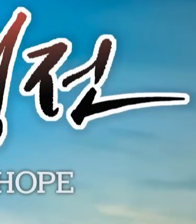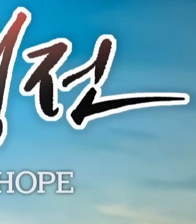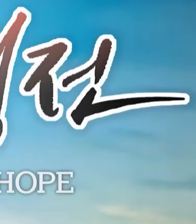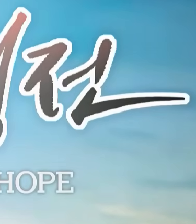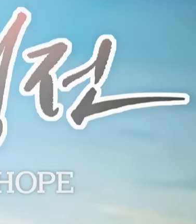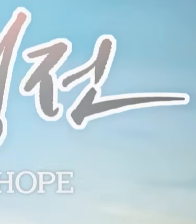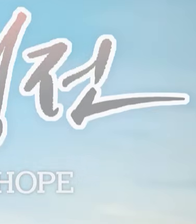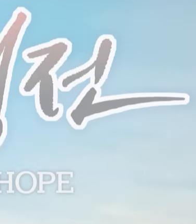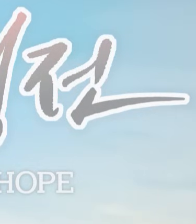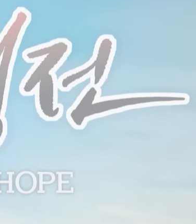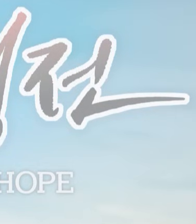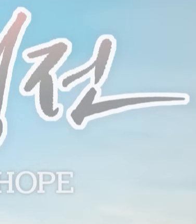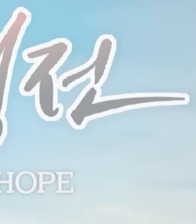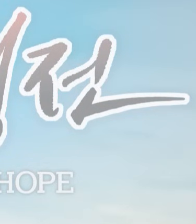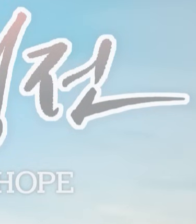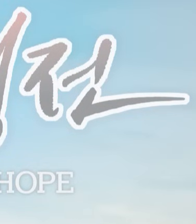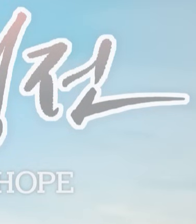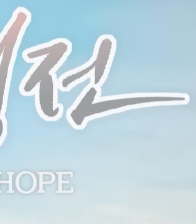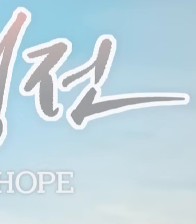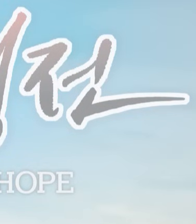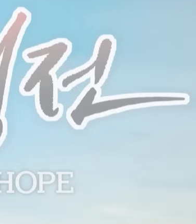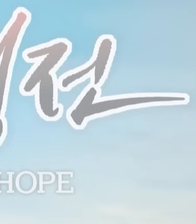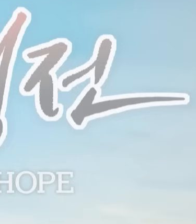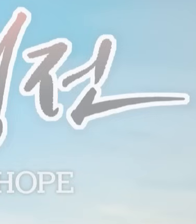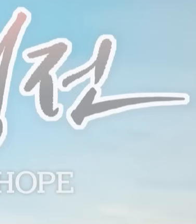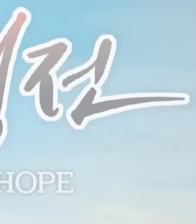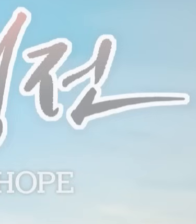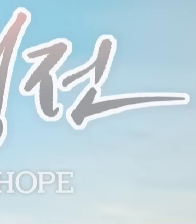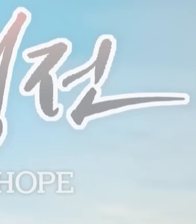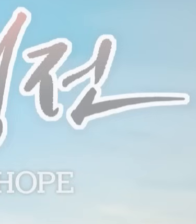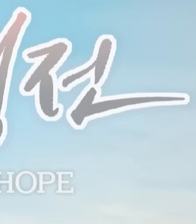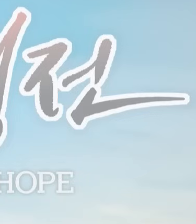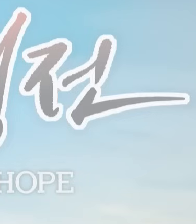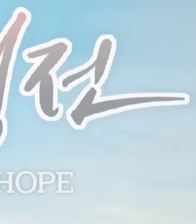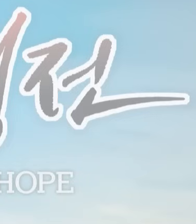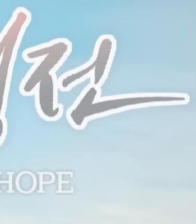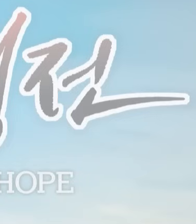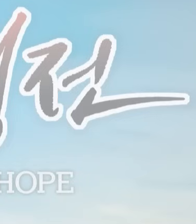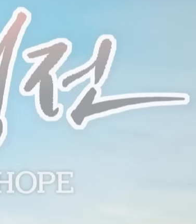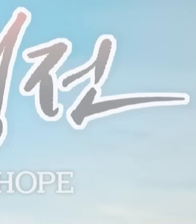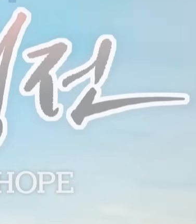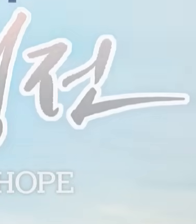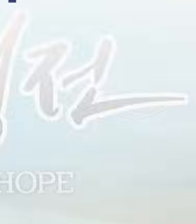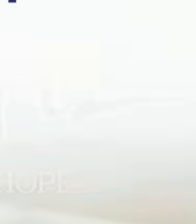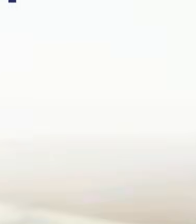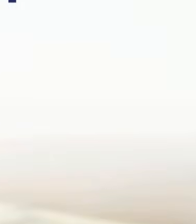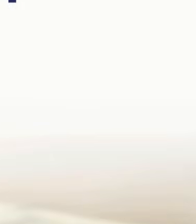메마른 광야 길을 걸어도